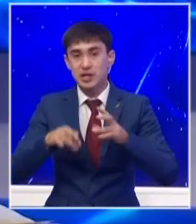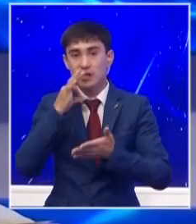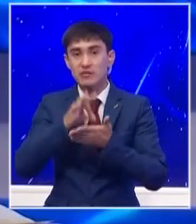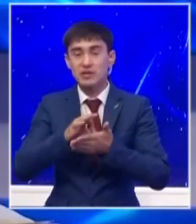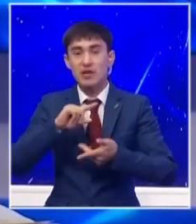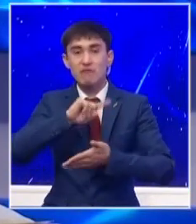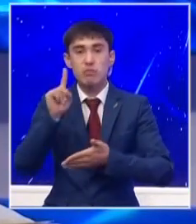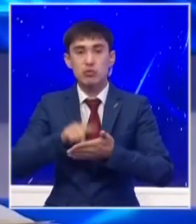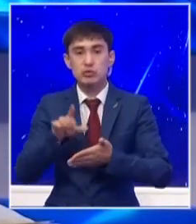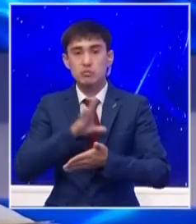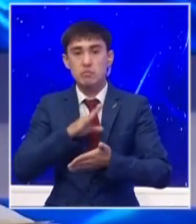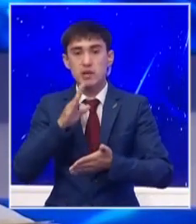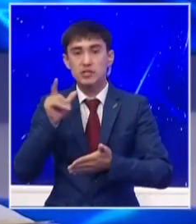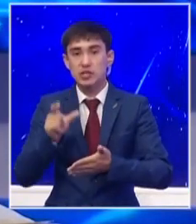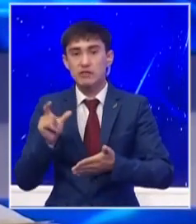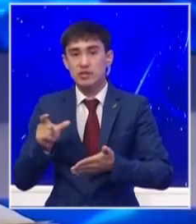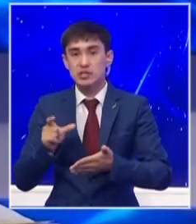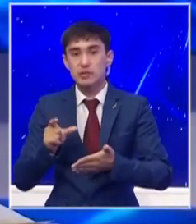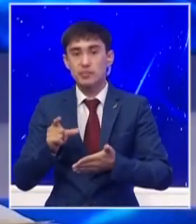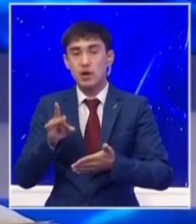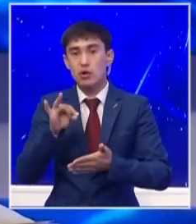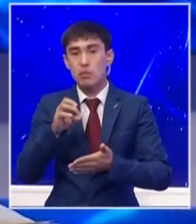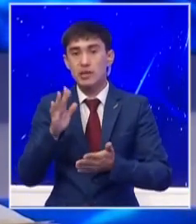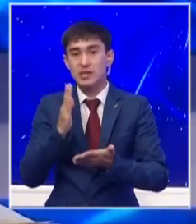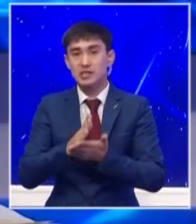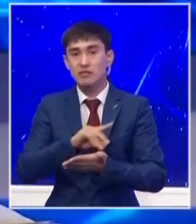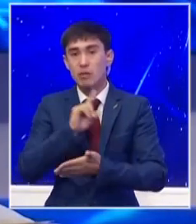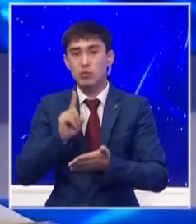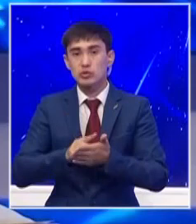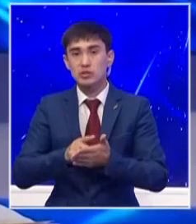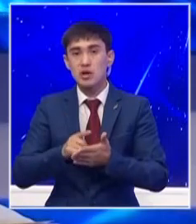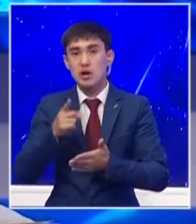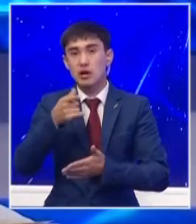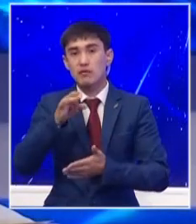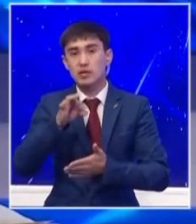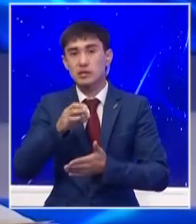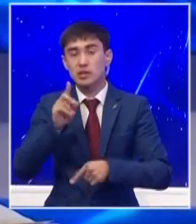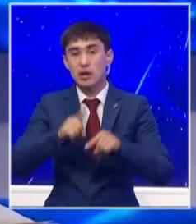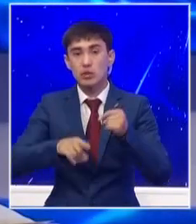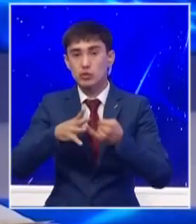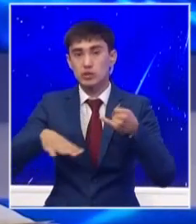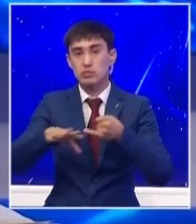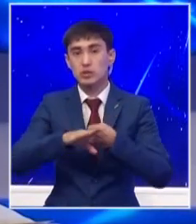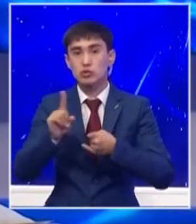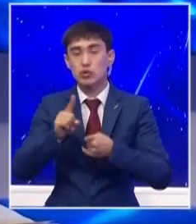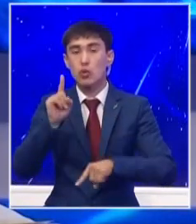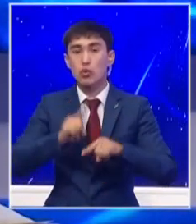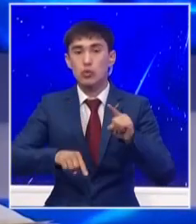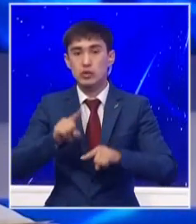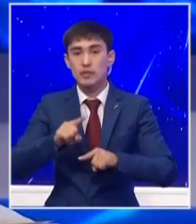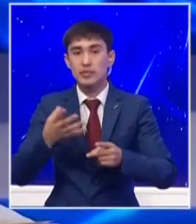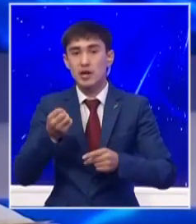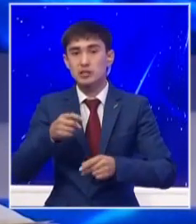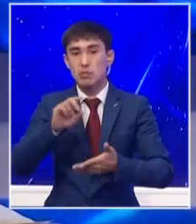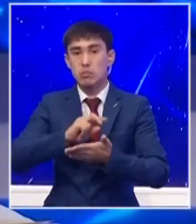вечные вопросы, стоящие перед человечеством. В романе поднимаются вопросы гравитации родной земли. Что такое родина?